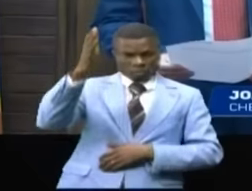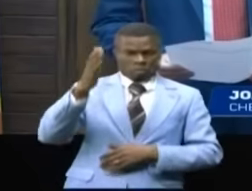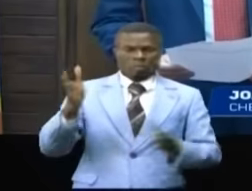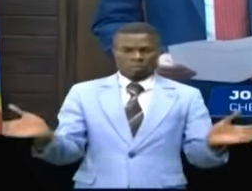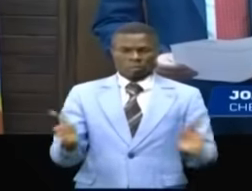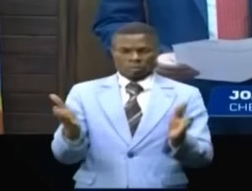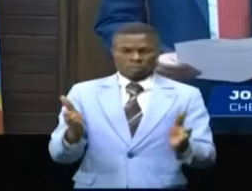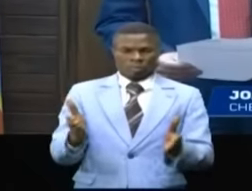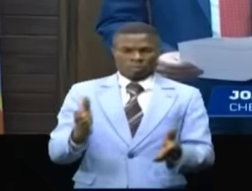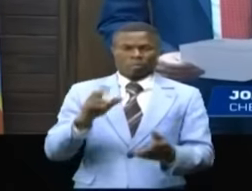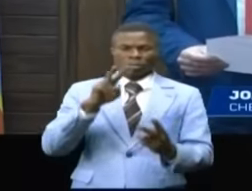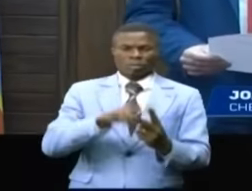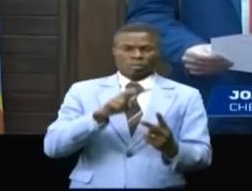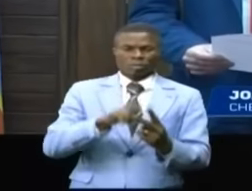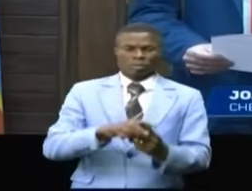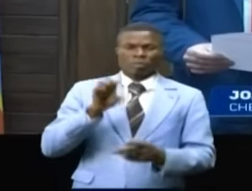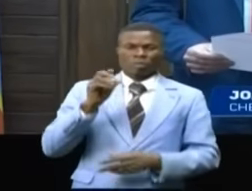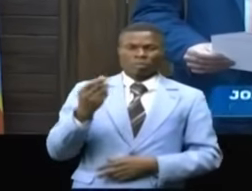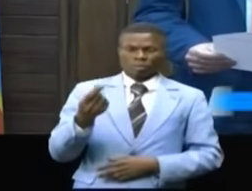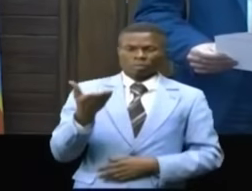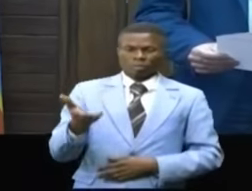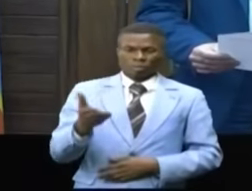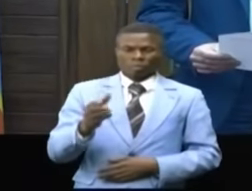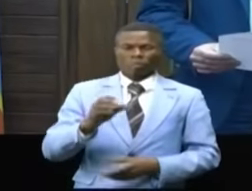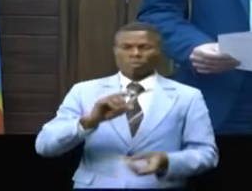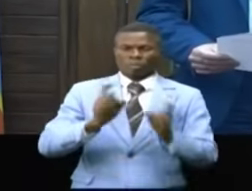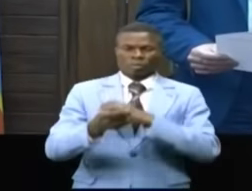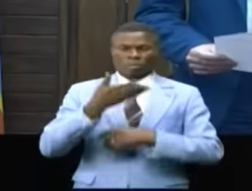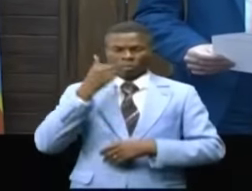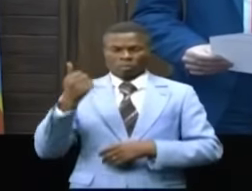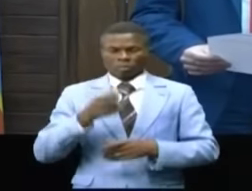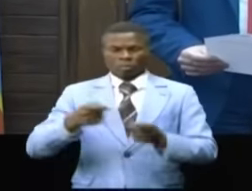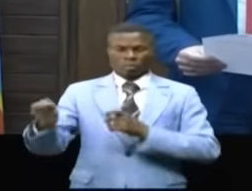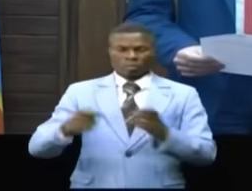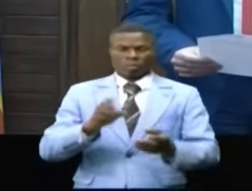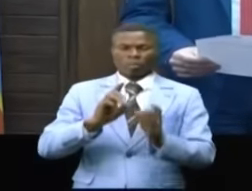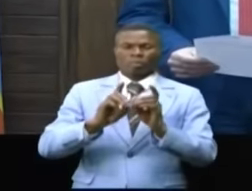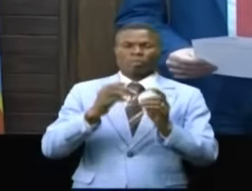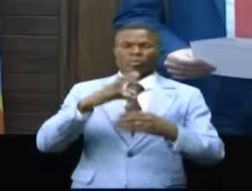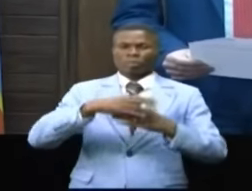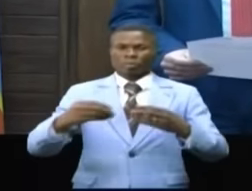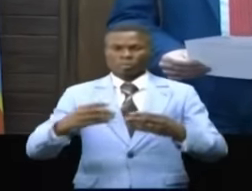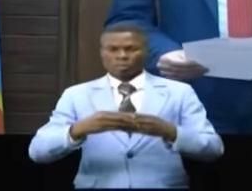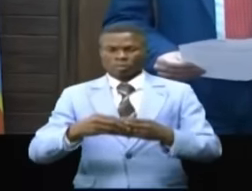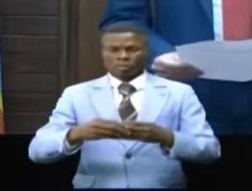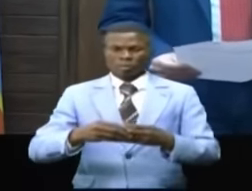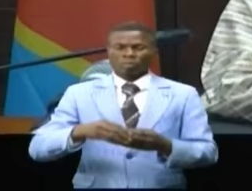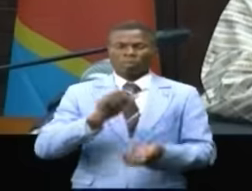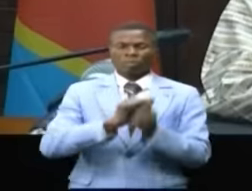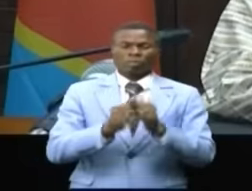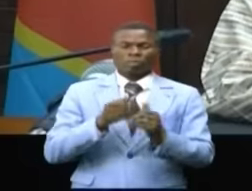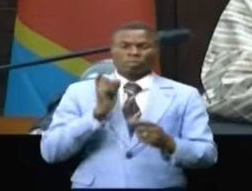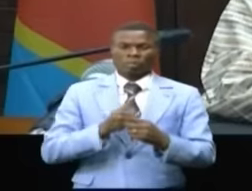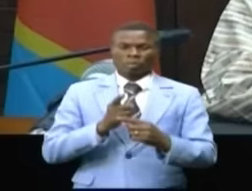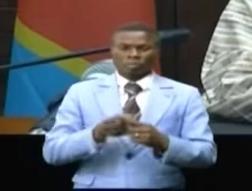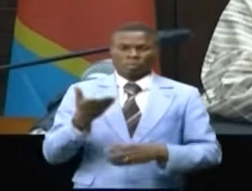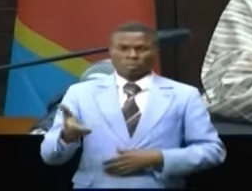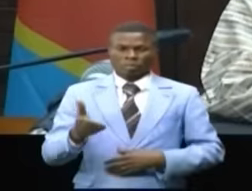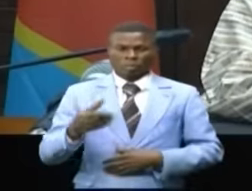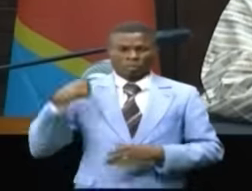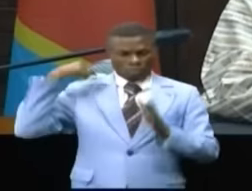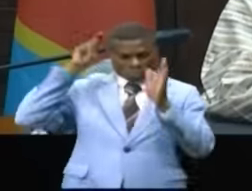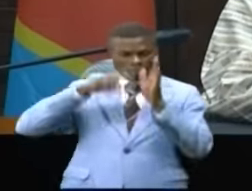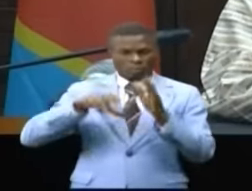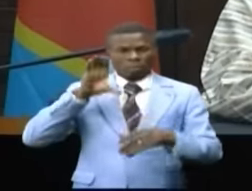renforcer la supervision bancaire, améliorer le marché des devises et la gestion des risques. Le gouverneur de la